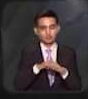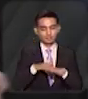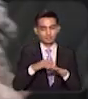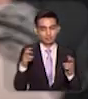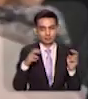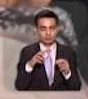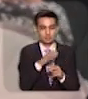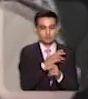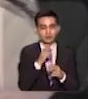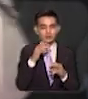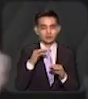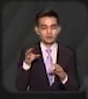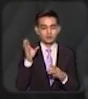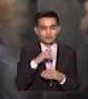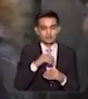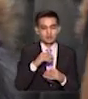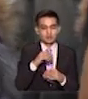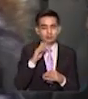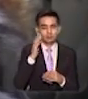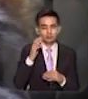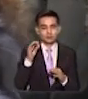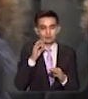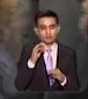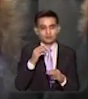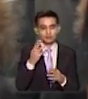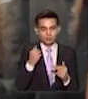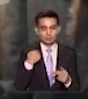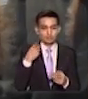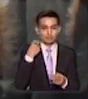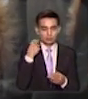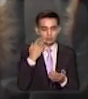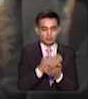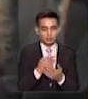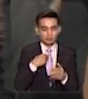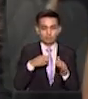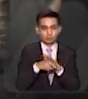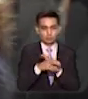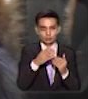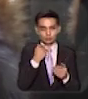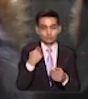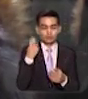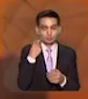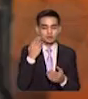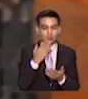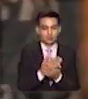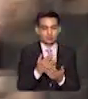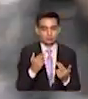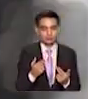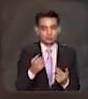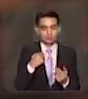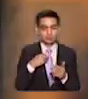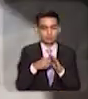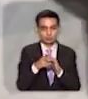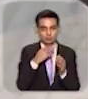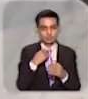нақтыламады, бірақ берешегі бар екенін жоққа да шығармады. Қарыздар бар, одан шүкім қашып жатқан жоқ, айтып жатырмыз, қарыздарымыз бар. Түрліккен азаматтар